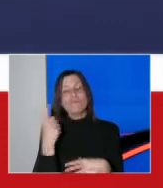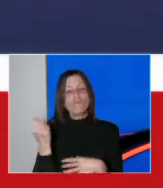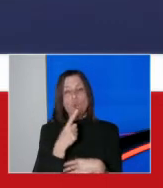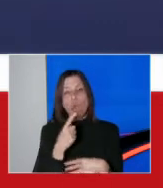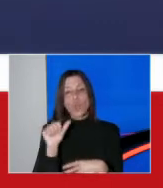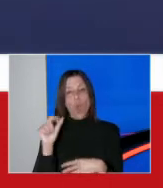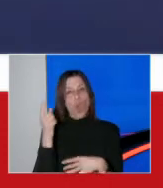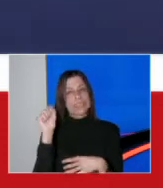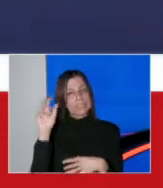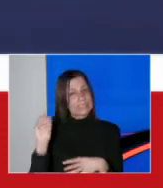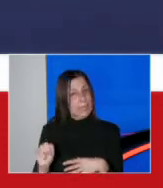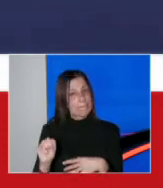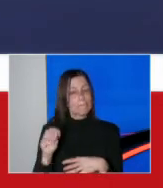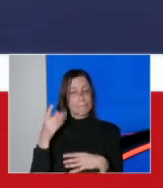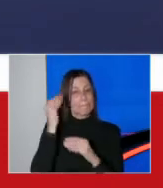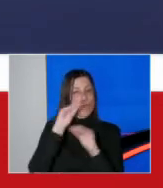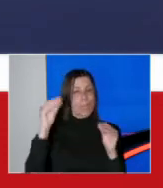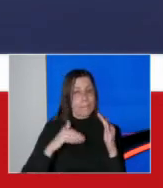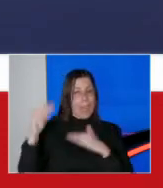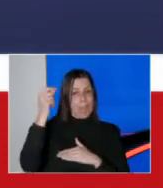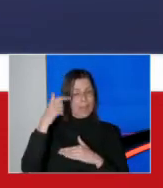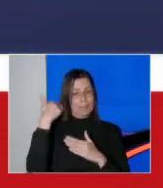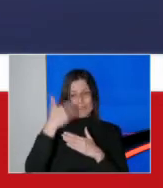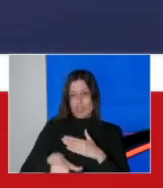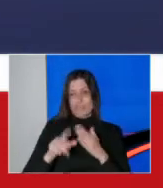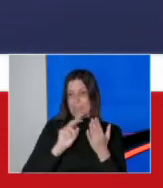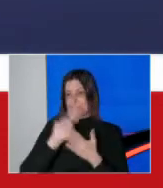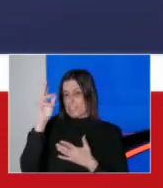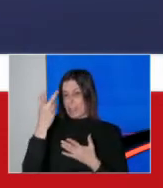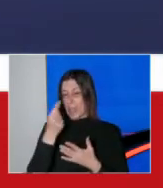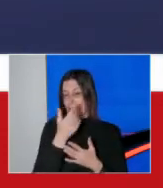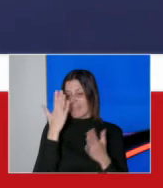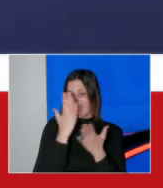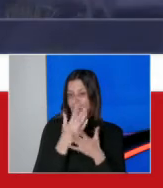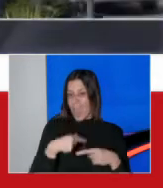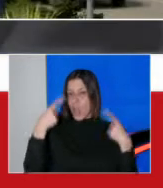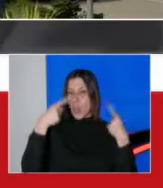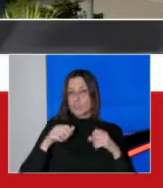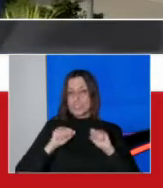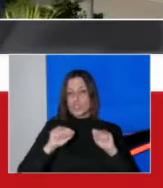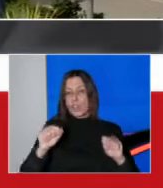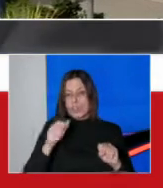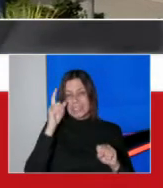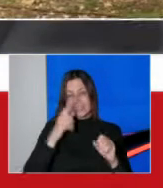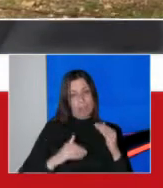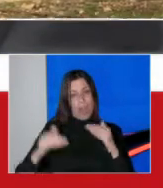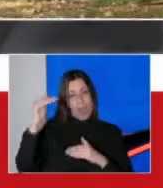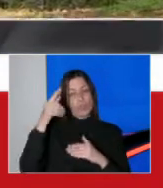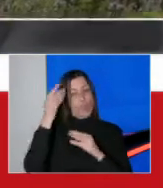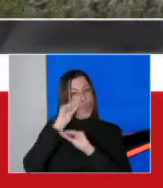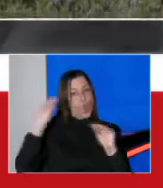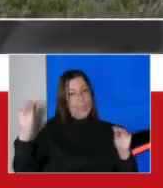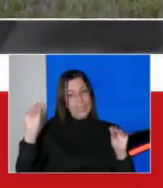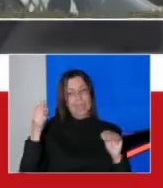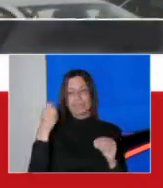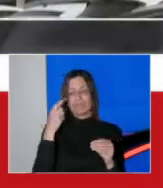אוסם למשל הודיע שהיא מעלה את המחירים בסוף דצמבר. המחירים כבר היום בסופרים היו אמורים לעלות. היא הודיעה שההתייקרויות